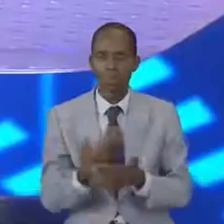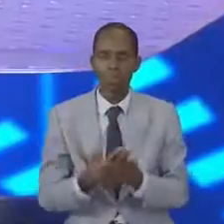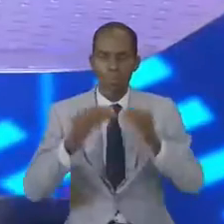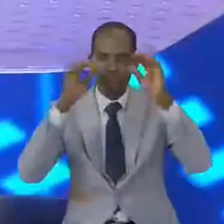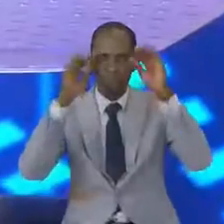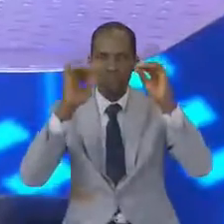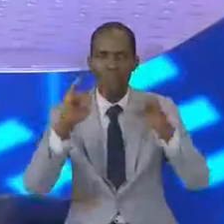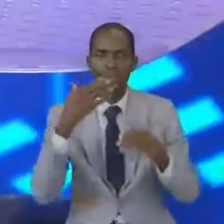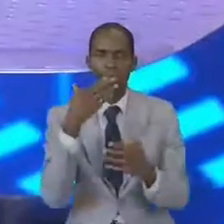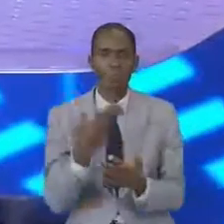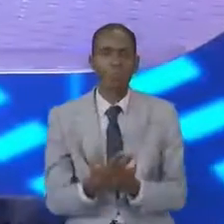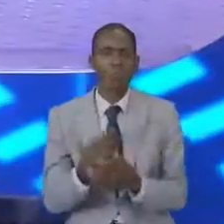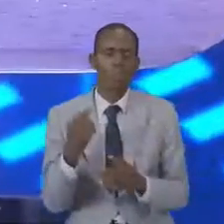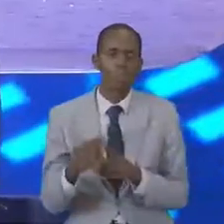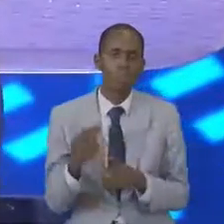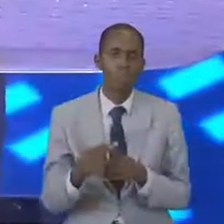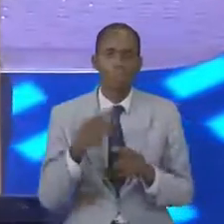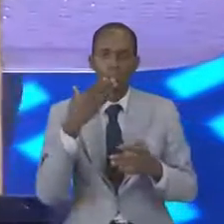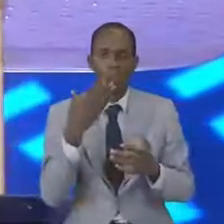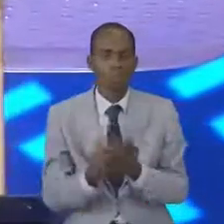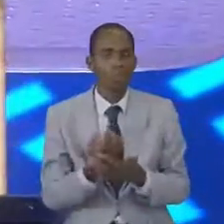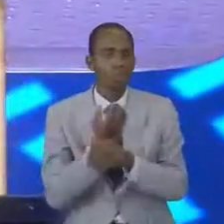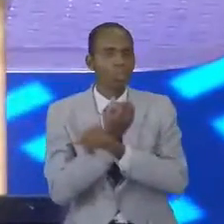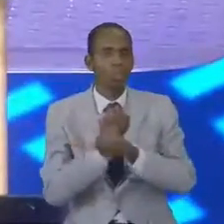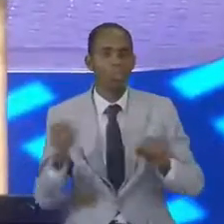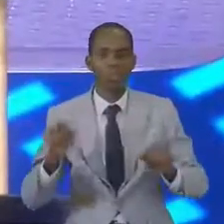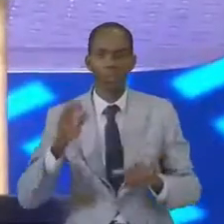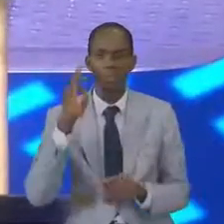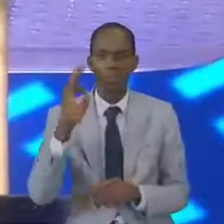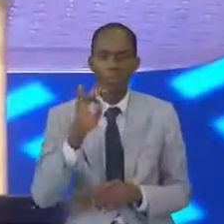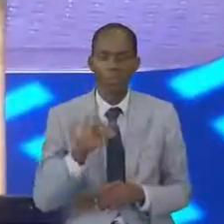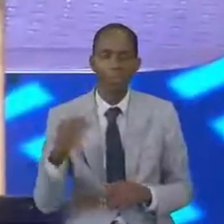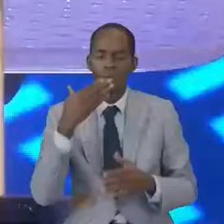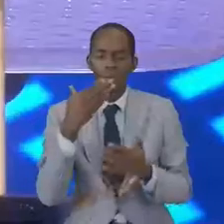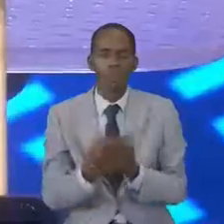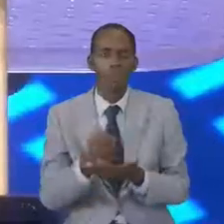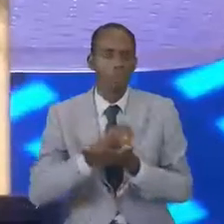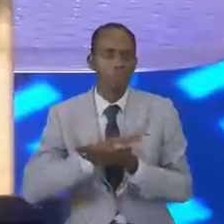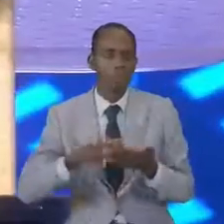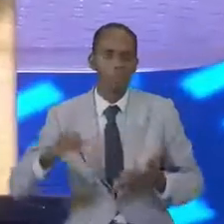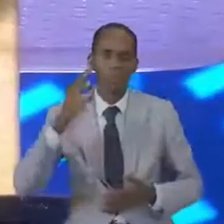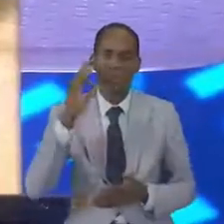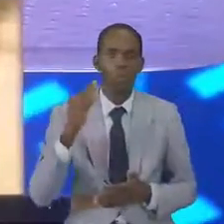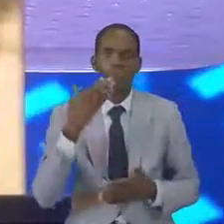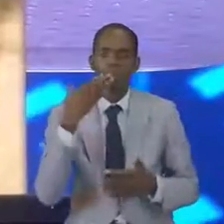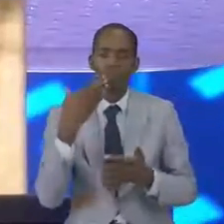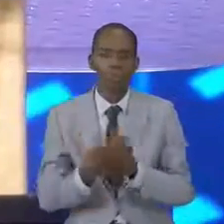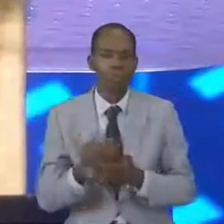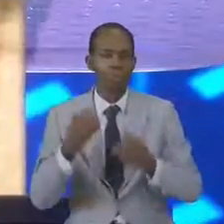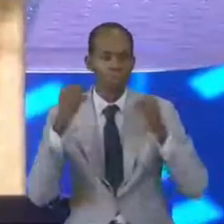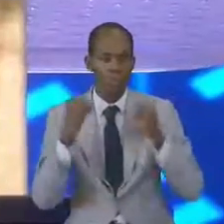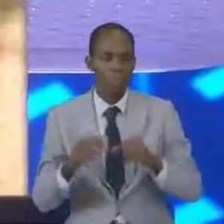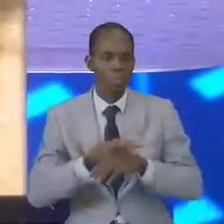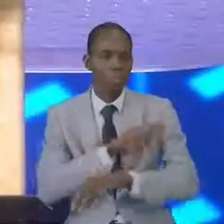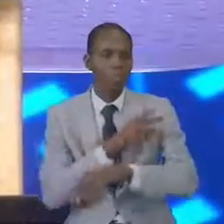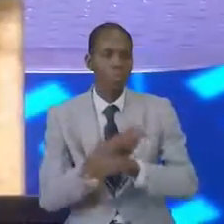une bonne œuvre une bonne doctrine un bon message de dimanche un bon message de syndication un bon et puissant